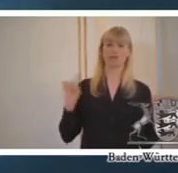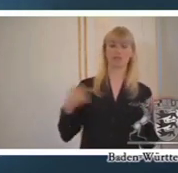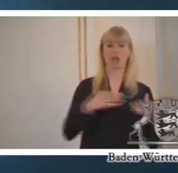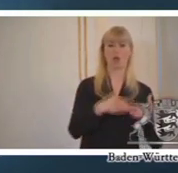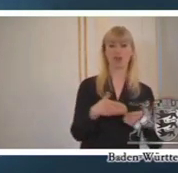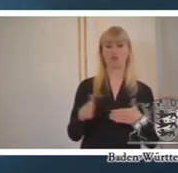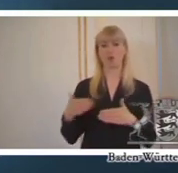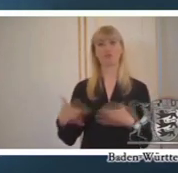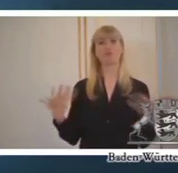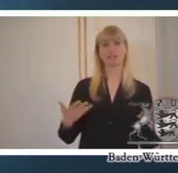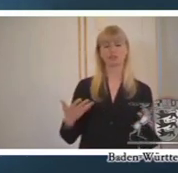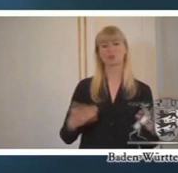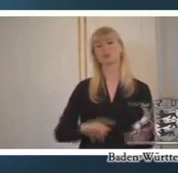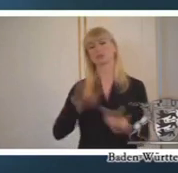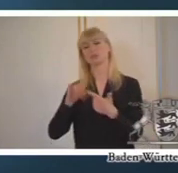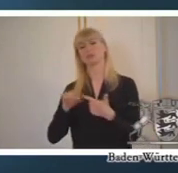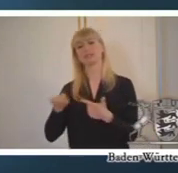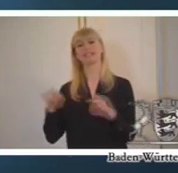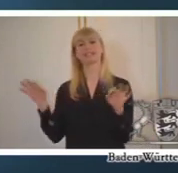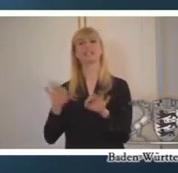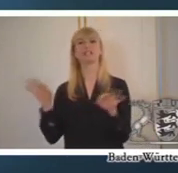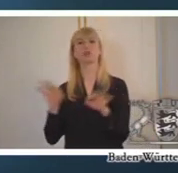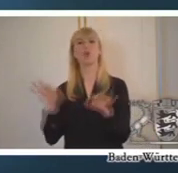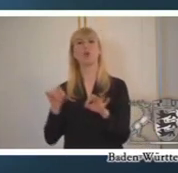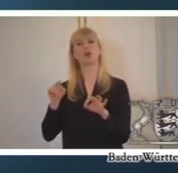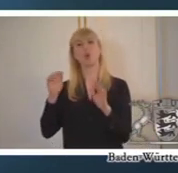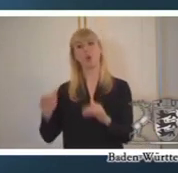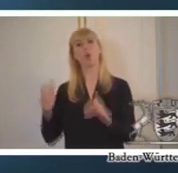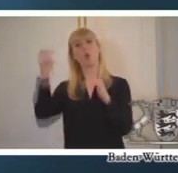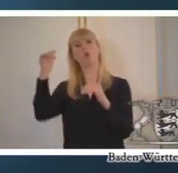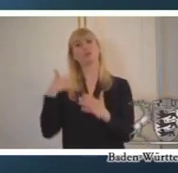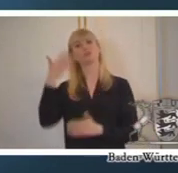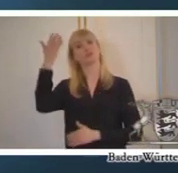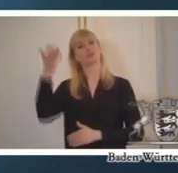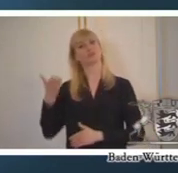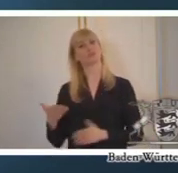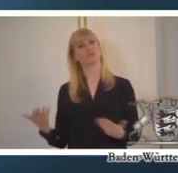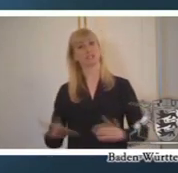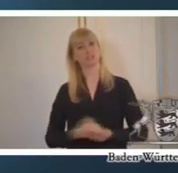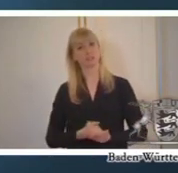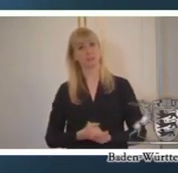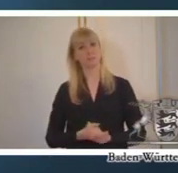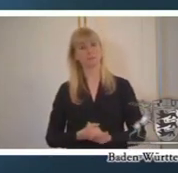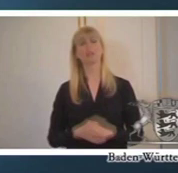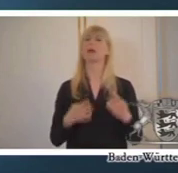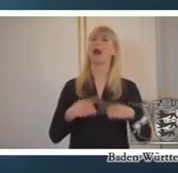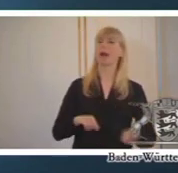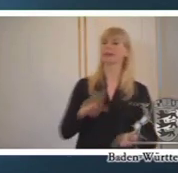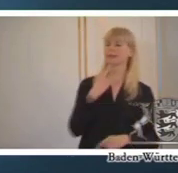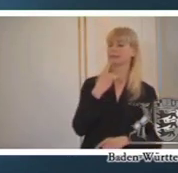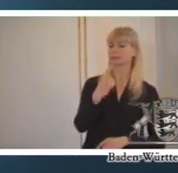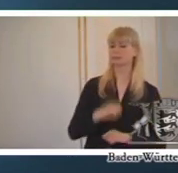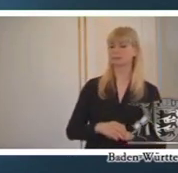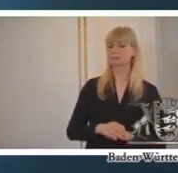am geringsten oder besonders hoch beim Rückkehr in die Normalität? Und ich will es mal andersherum formulieren. Das, was sicherlich als